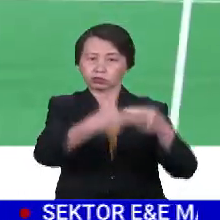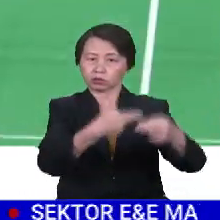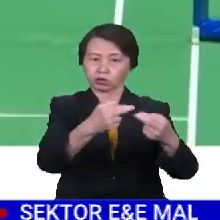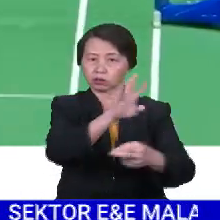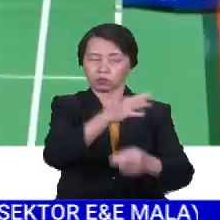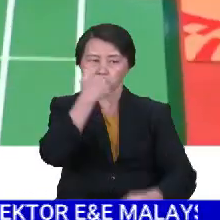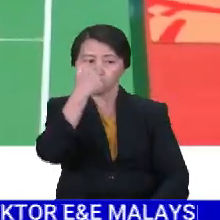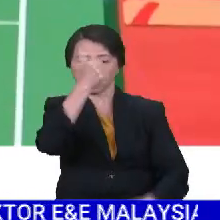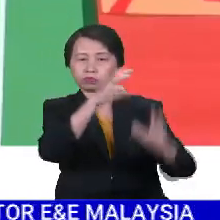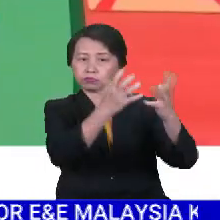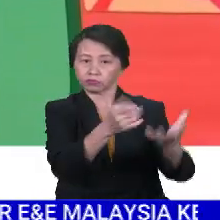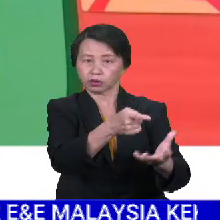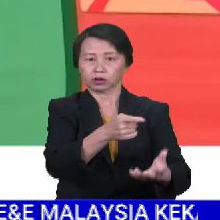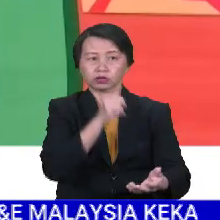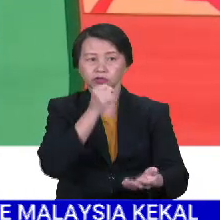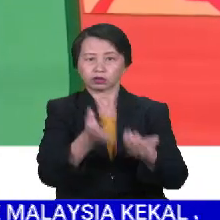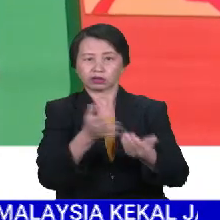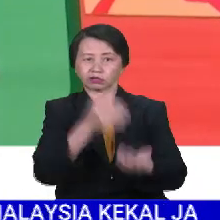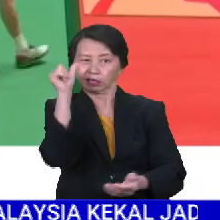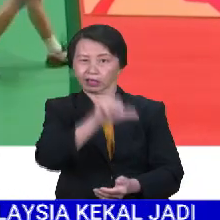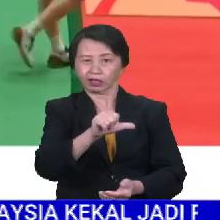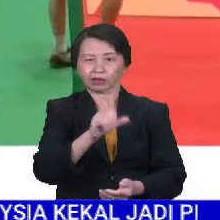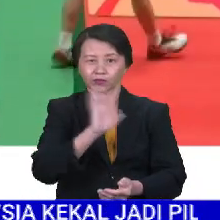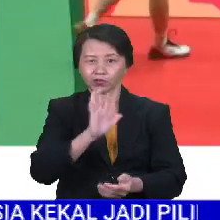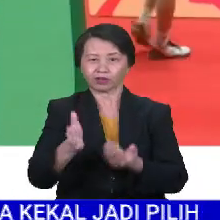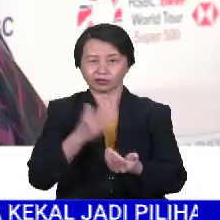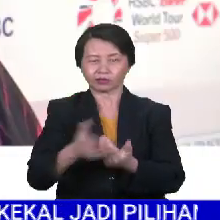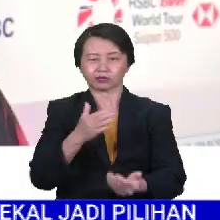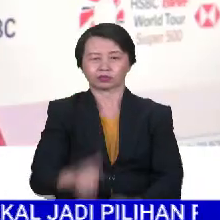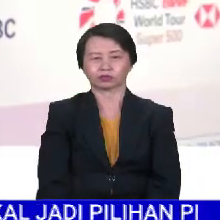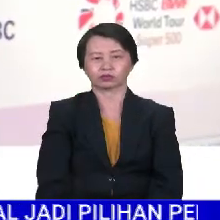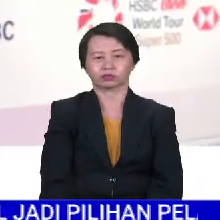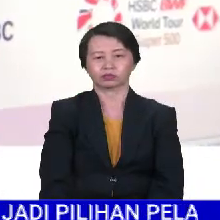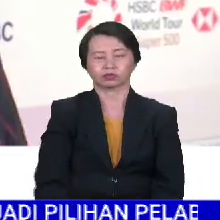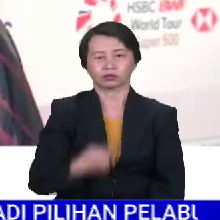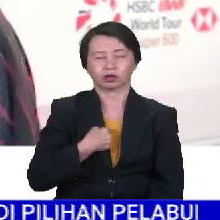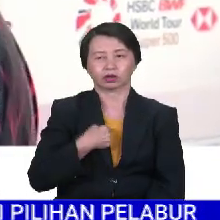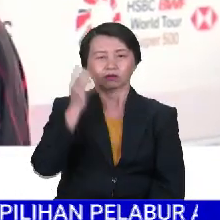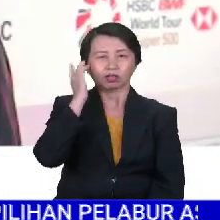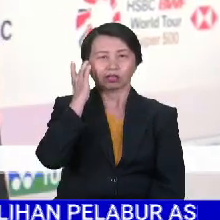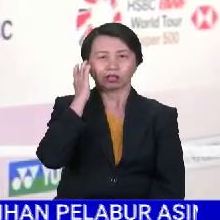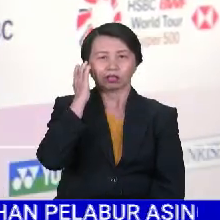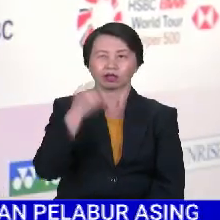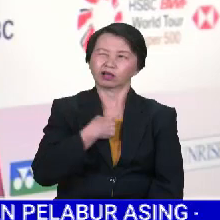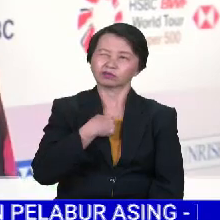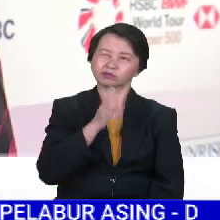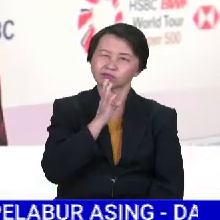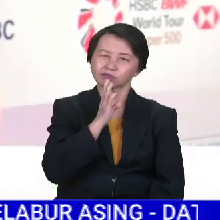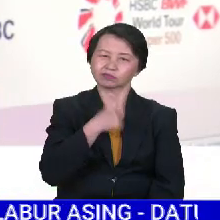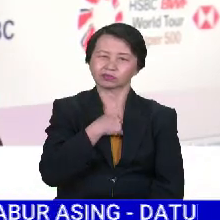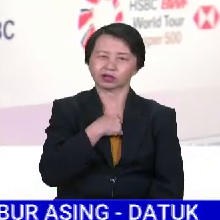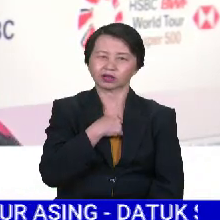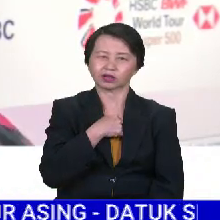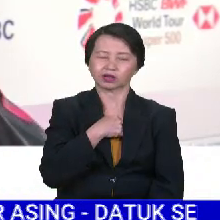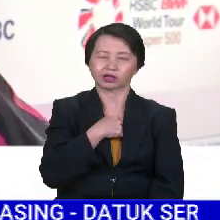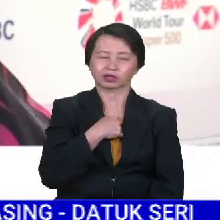keempat terbaik dunia tidak mudah untuk dijinakkan. I don't think, like normally I say, I did not think about